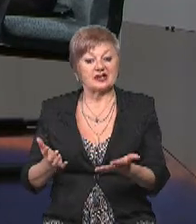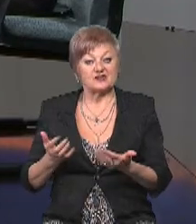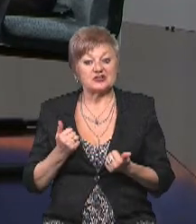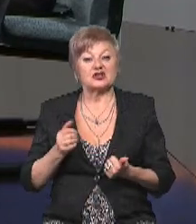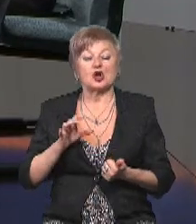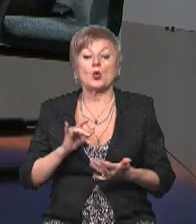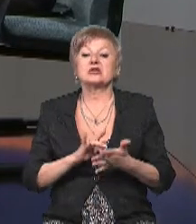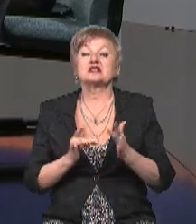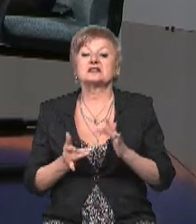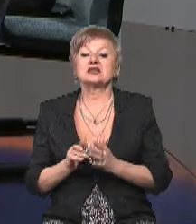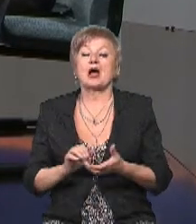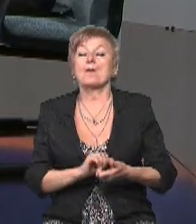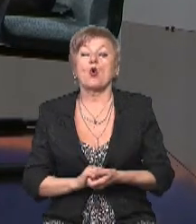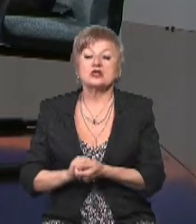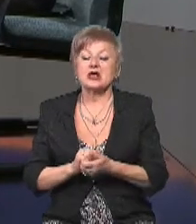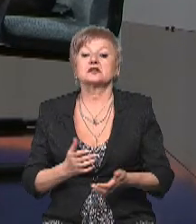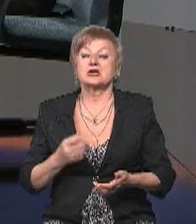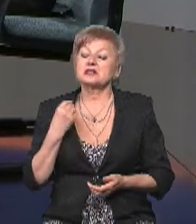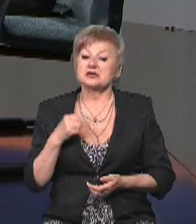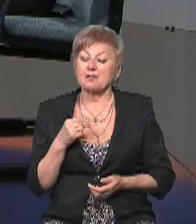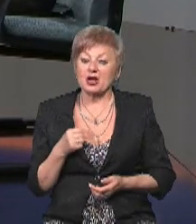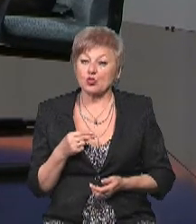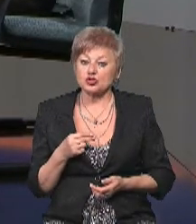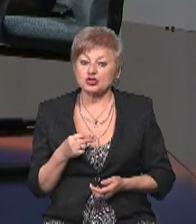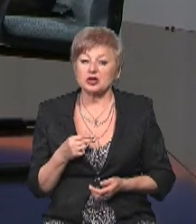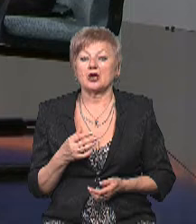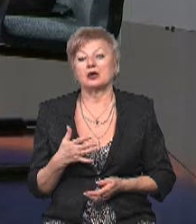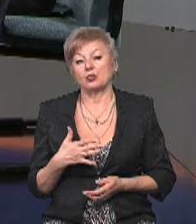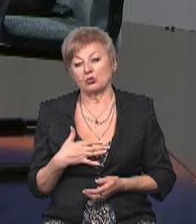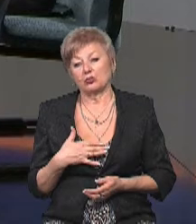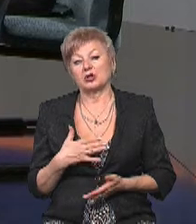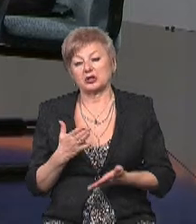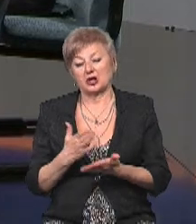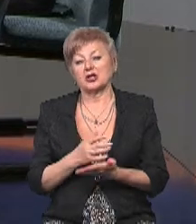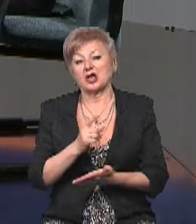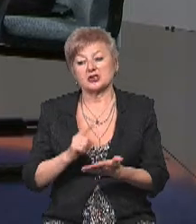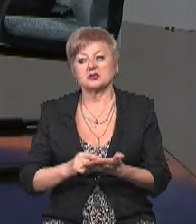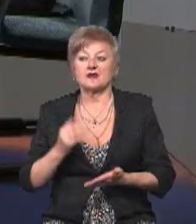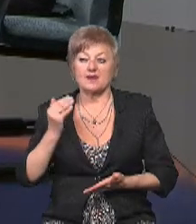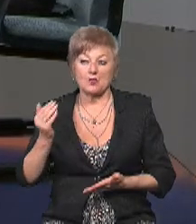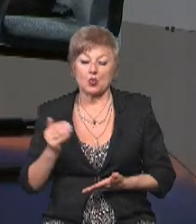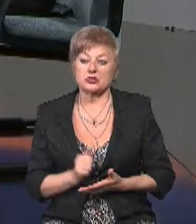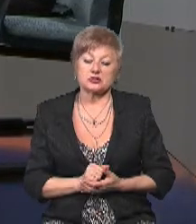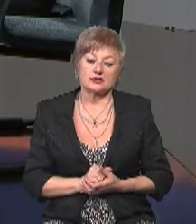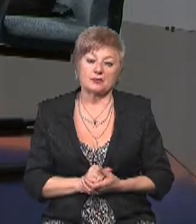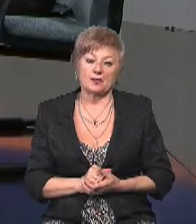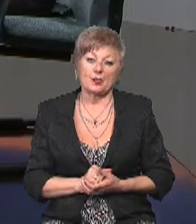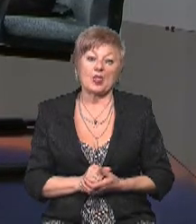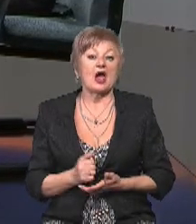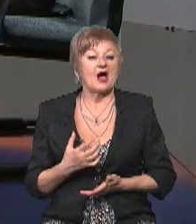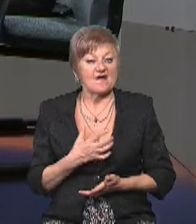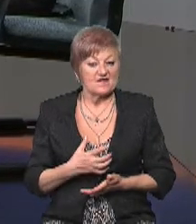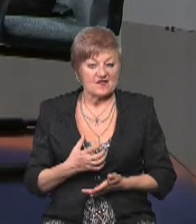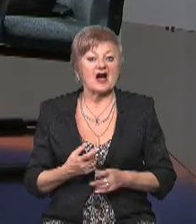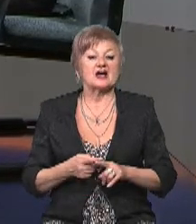сайту Асоціації ОСББ Запоріжжя. І у мене, відповідно, запитання до пана Максима. Чи актуальна